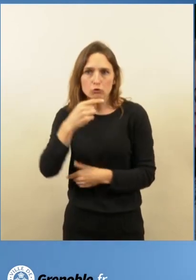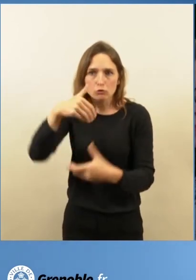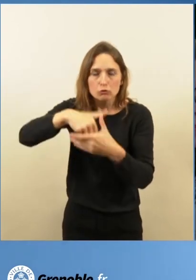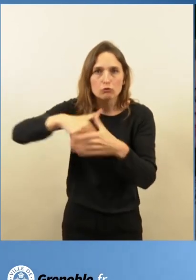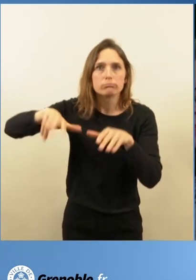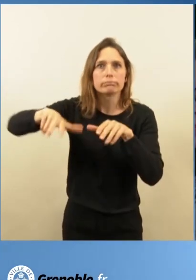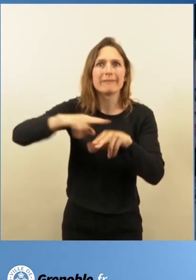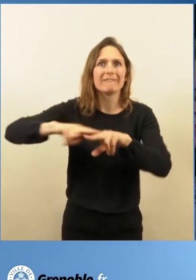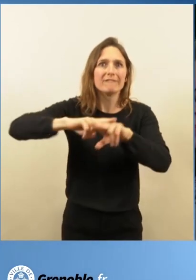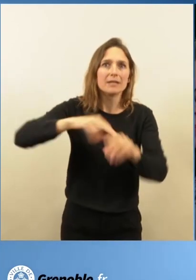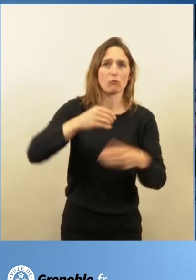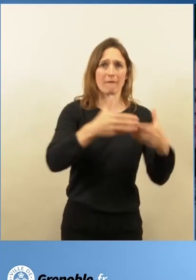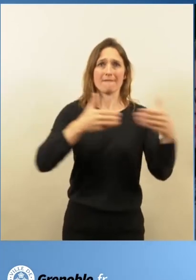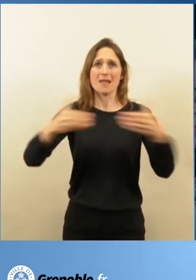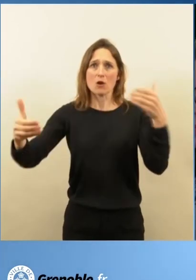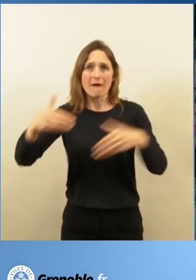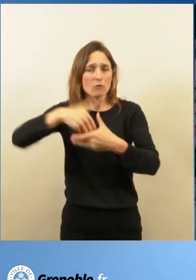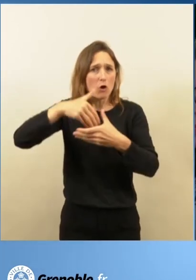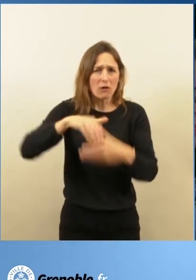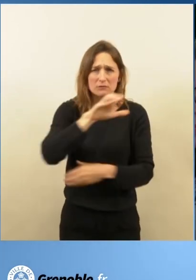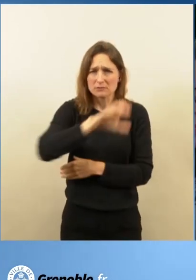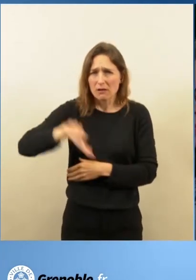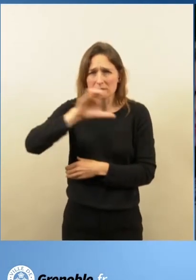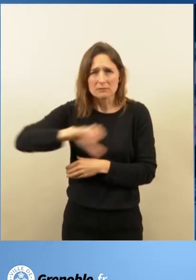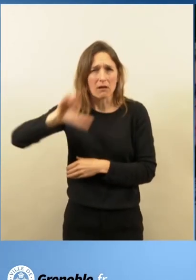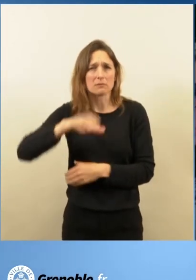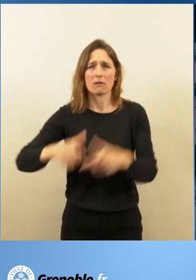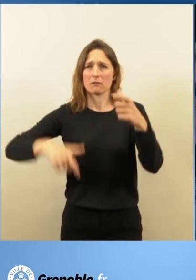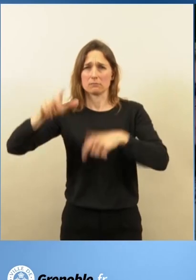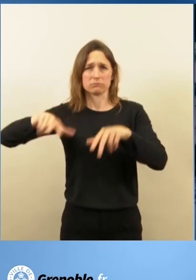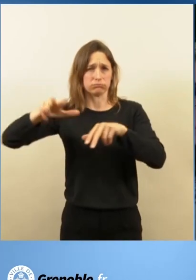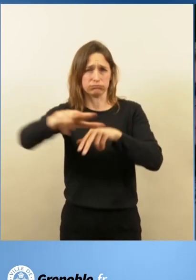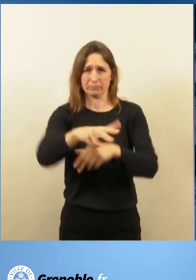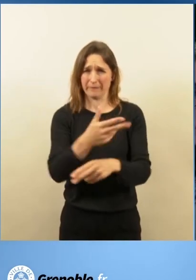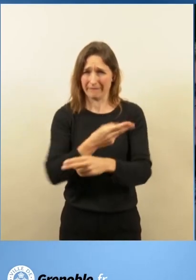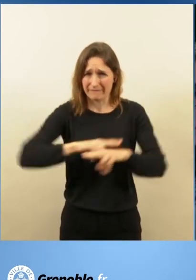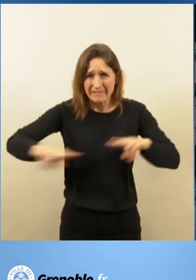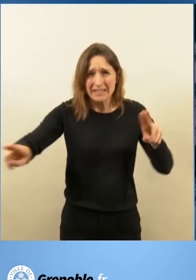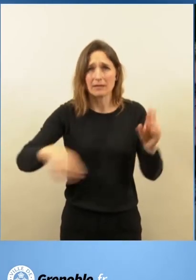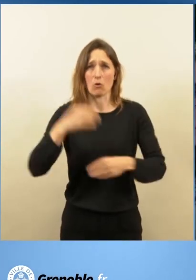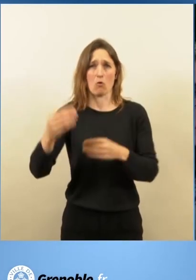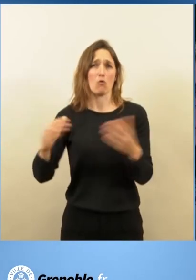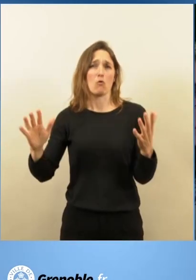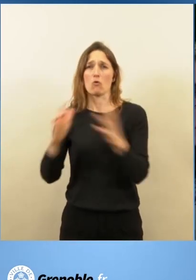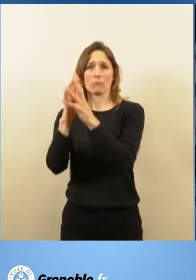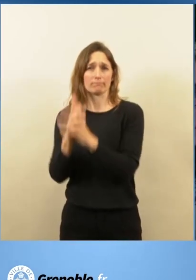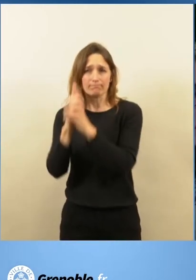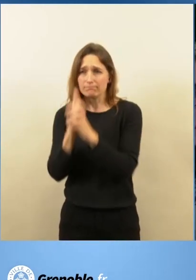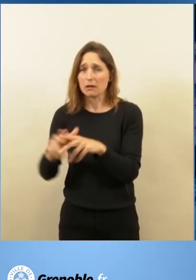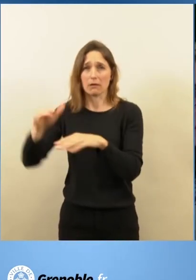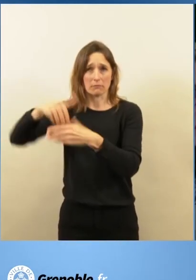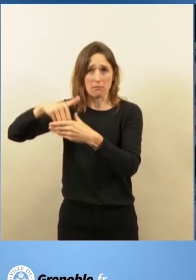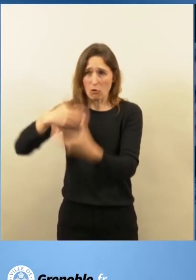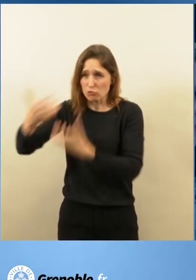de logements vides à Villeneuve et à l'abbaye chauffée etc pour voir si ça correspond à ce 5 étoiles que